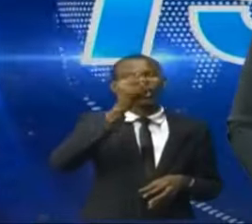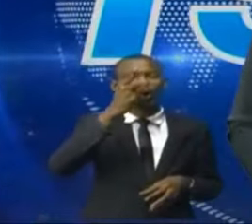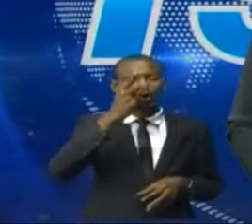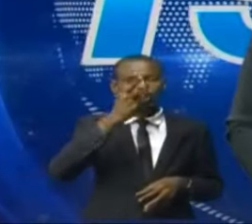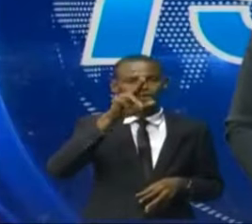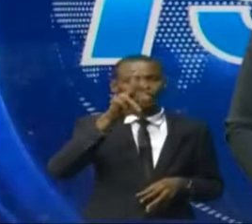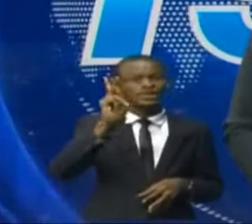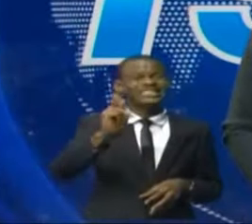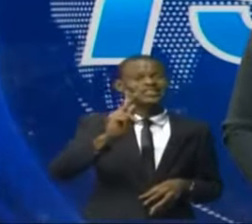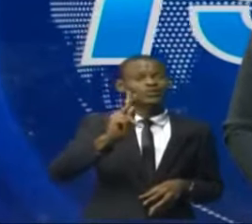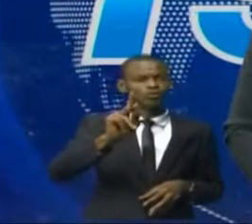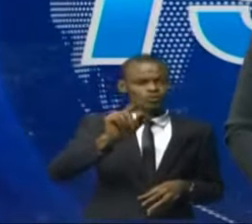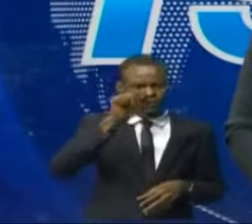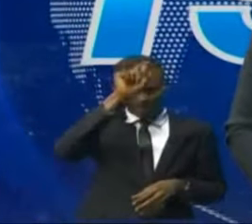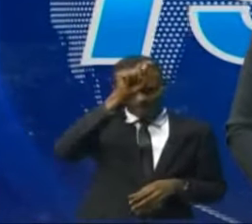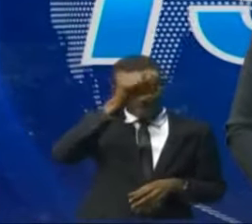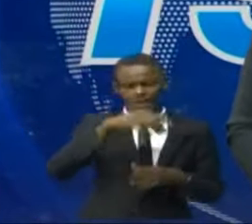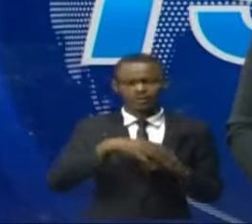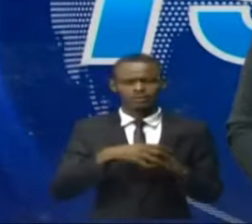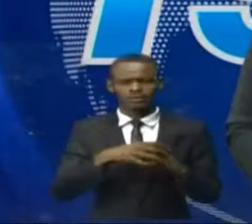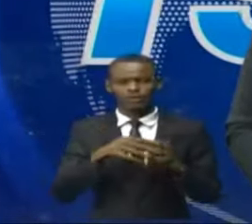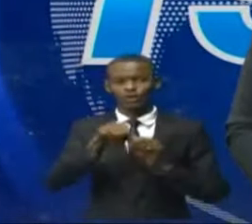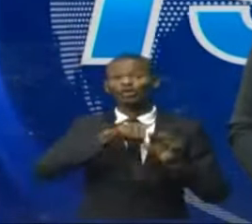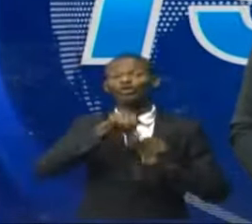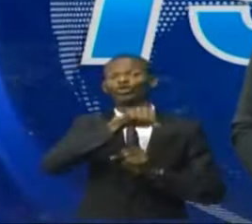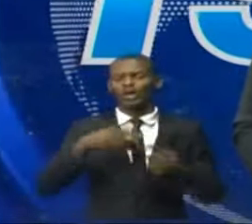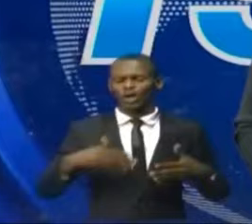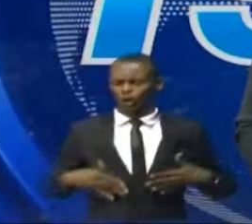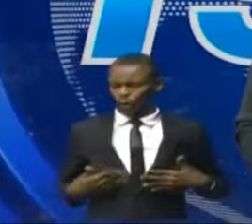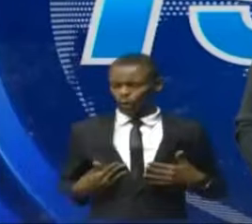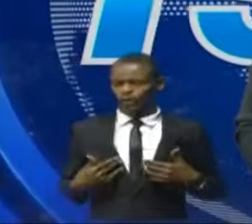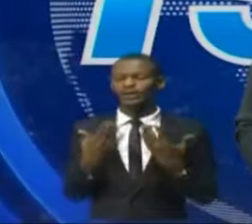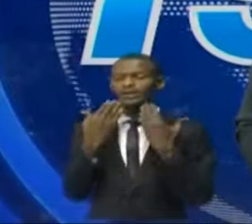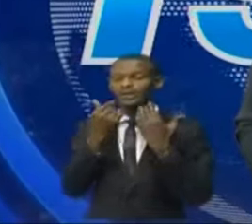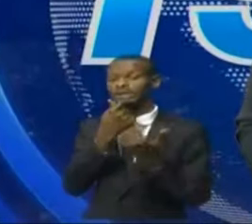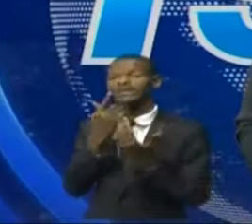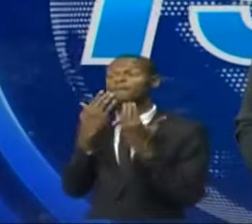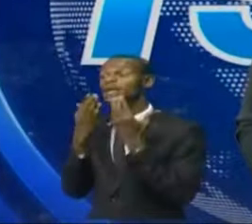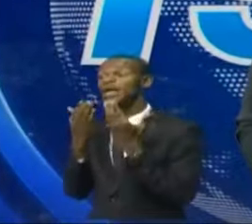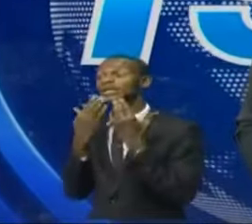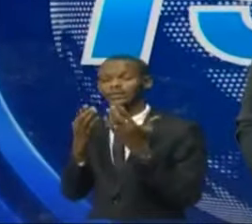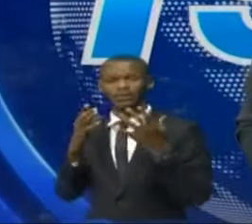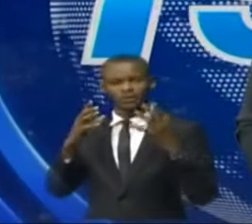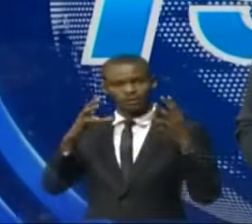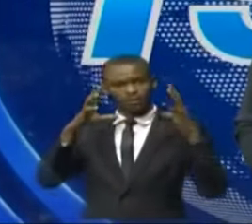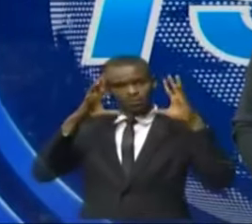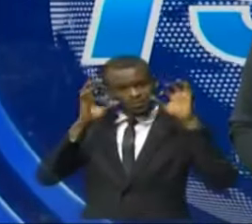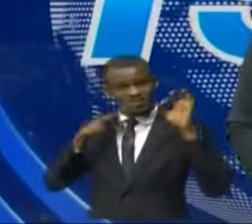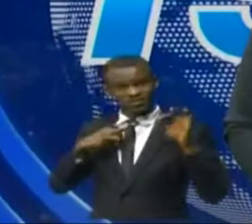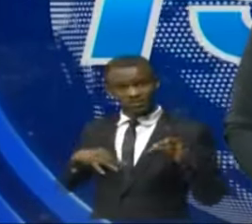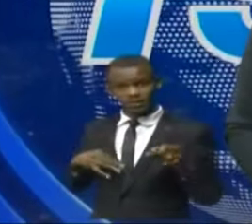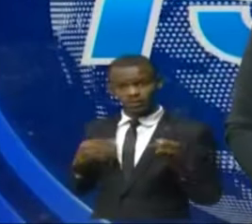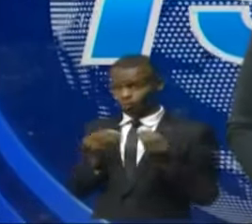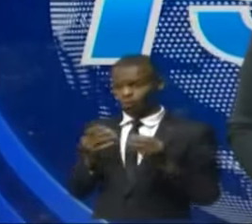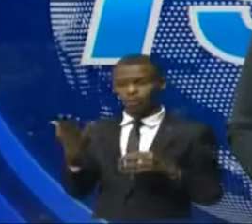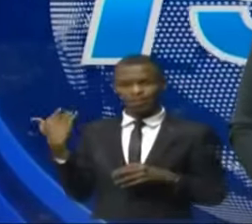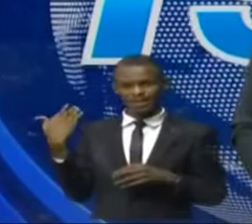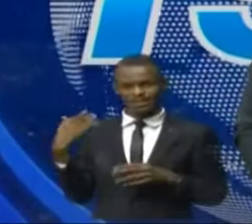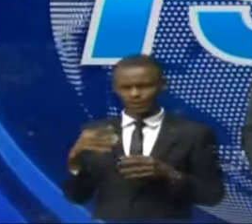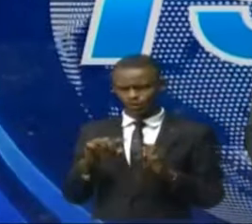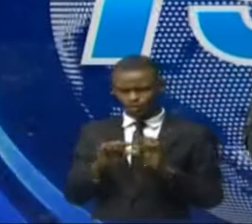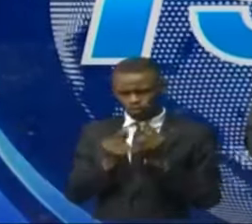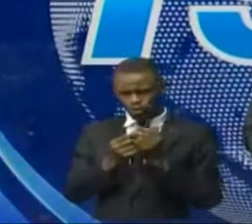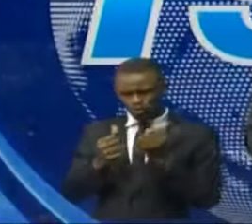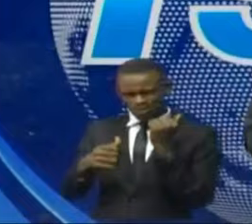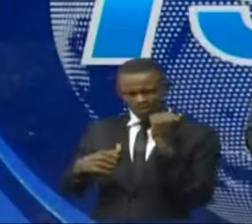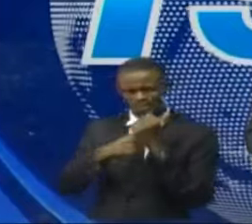l'abbé Jean Bosco Baala, coordonnateur national du PDDRCS, et pour la désignation de Jacquemain Chabanié en